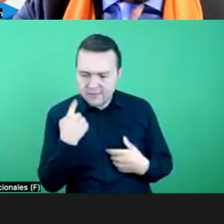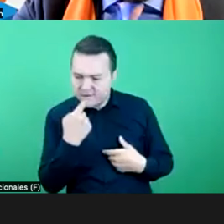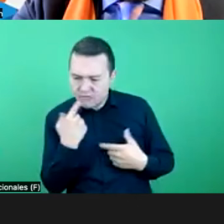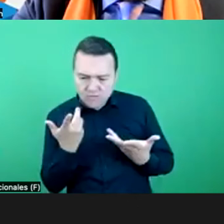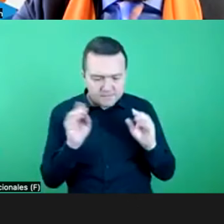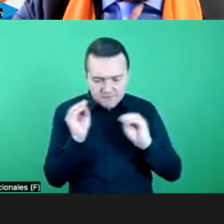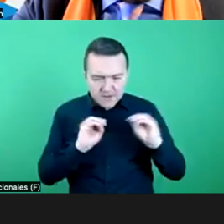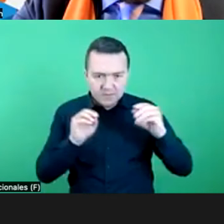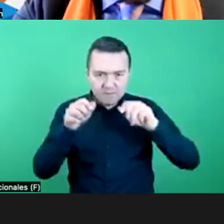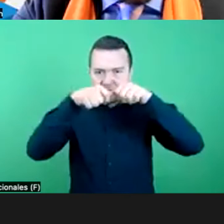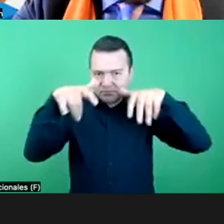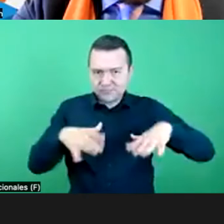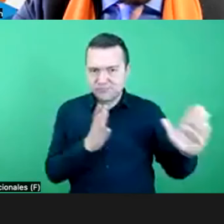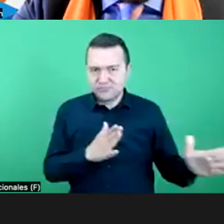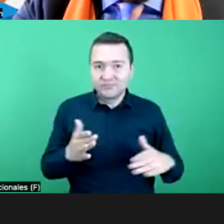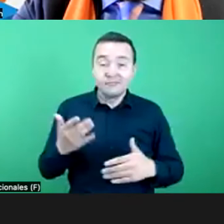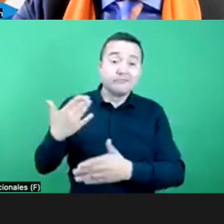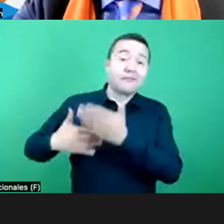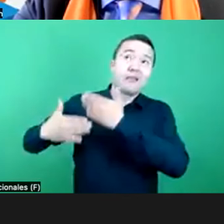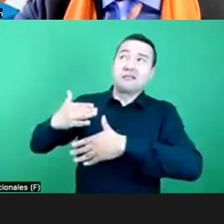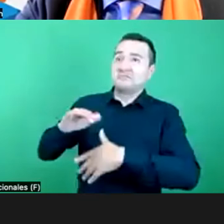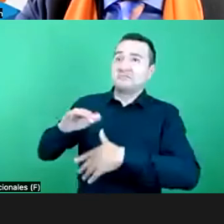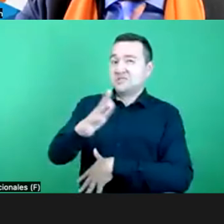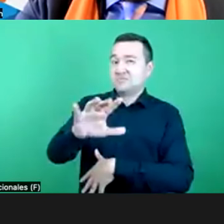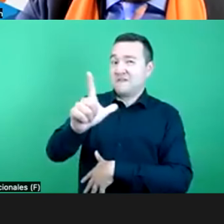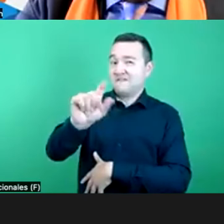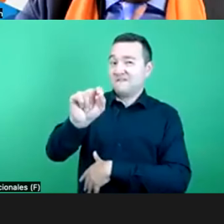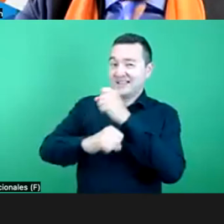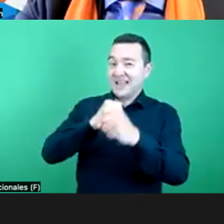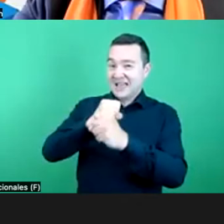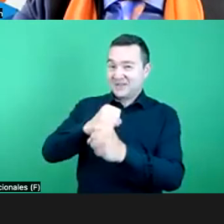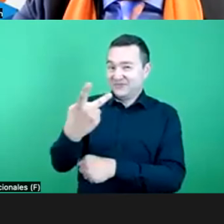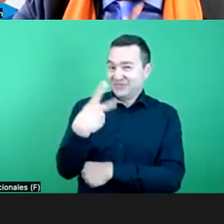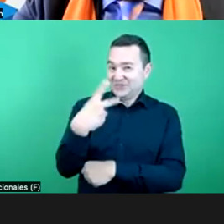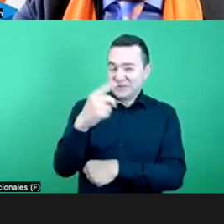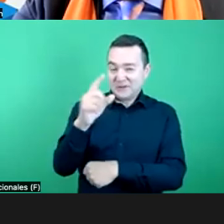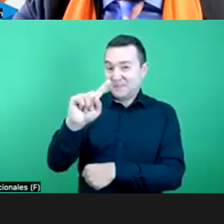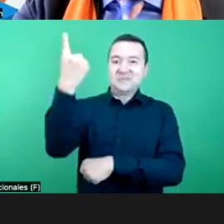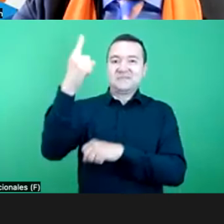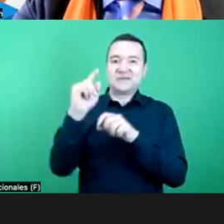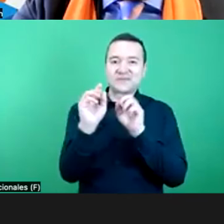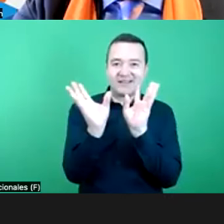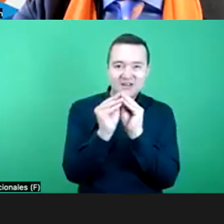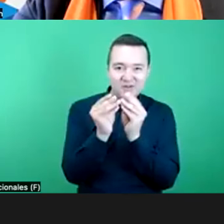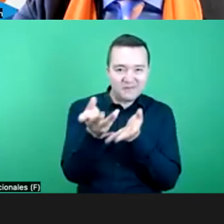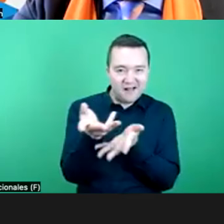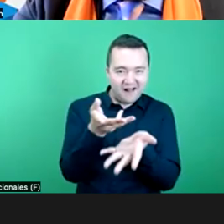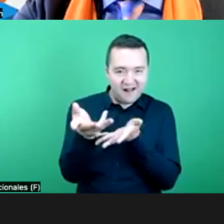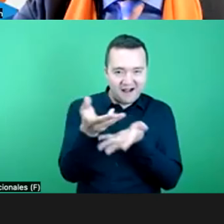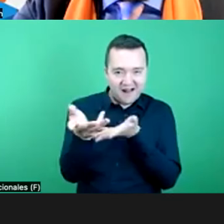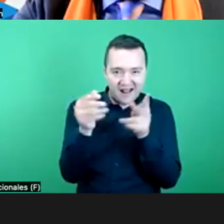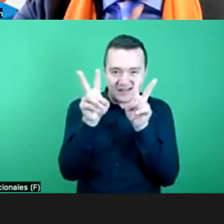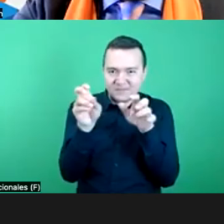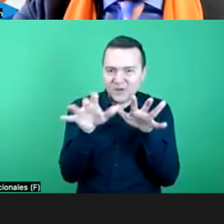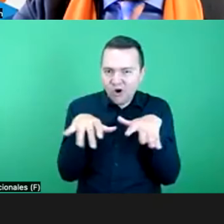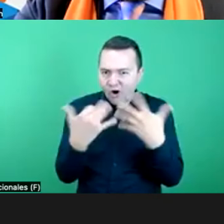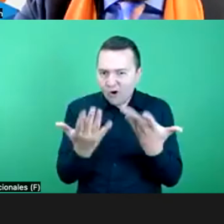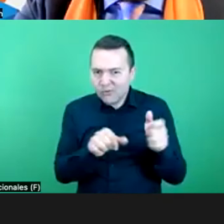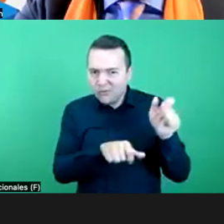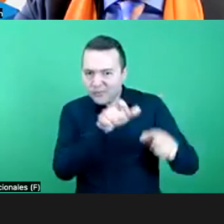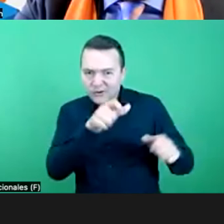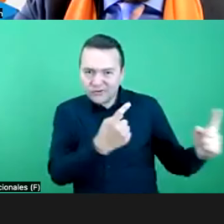Nous avons eu, il y a 20 ans, se voir, se rencontrer. C'était lors